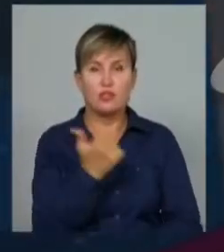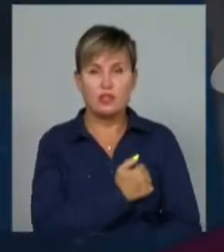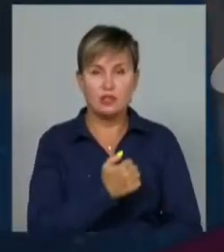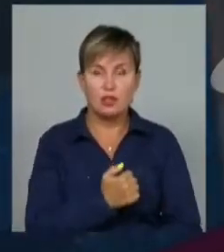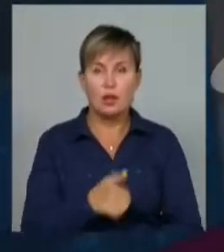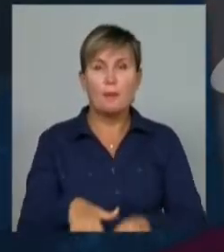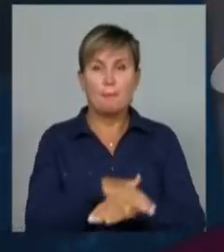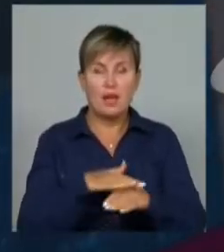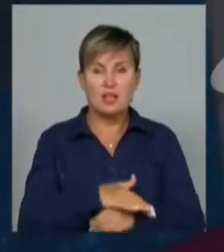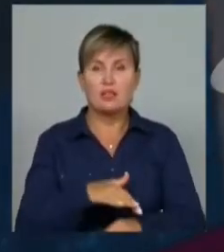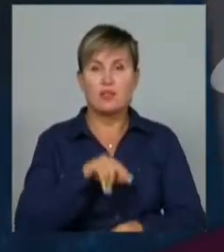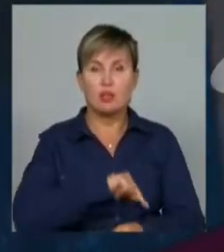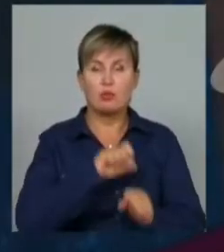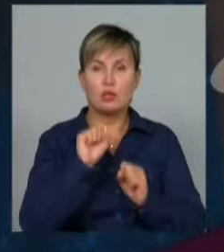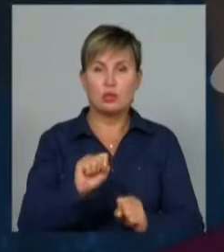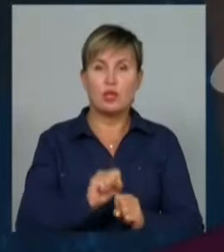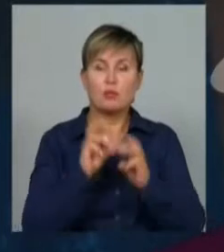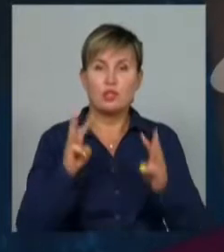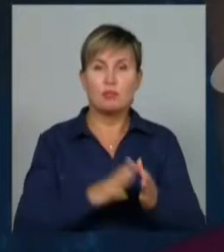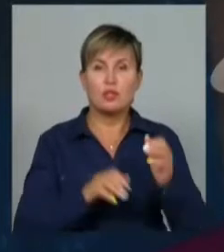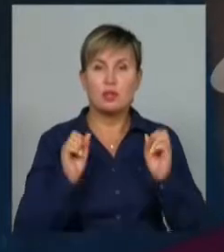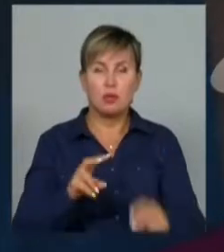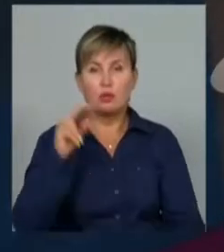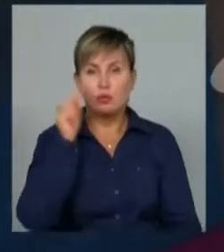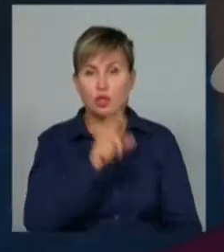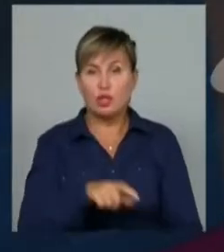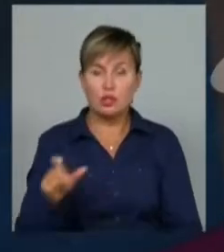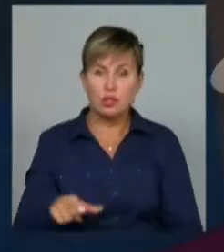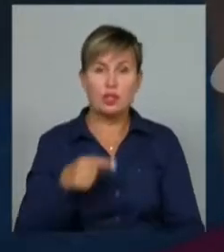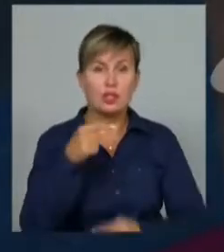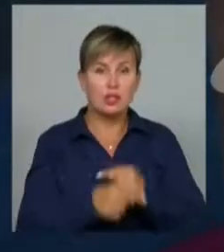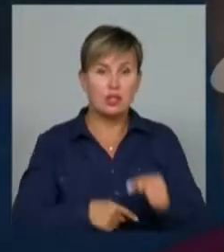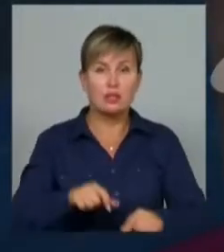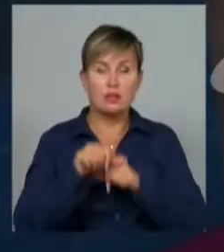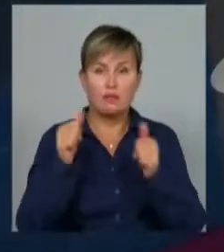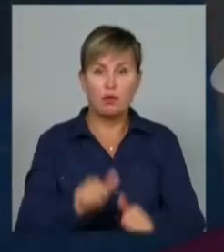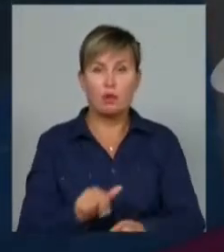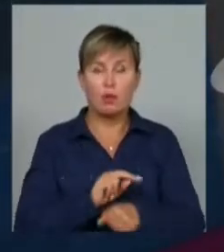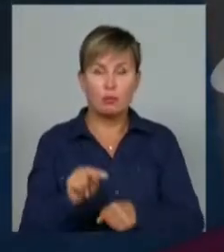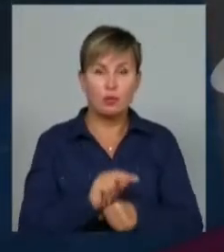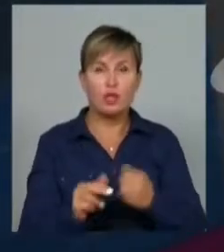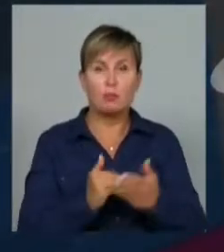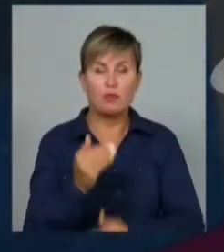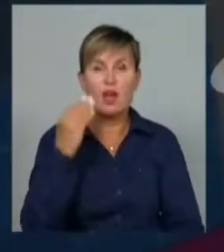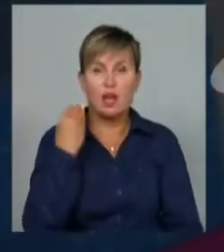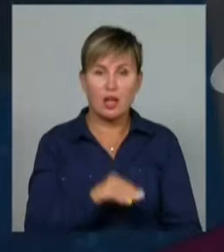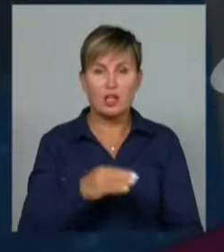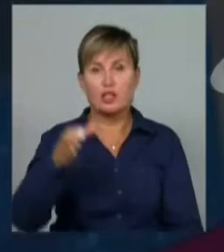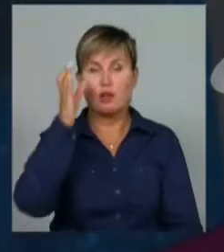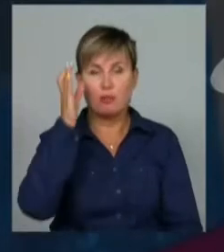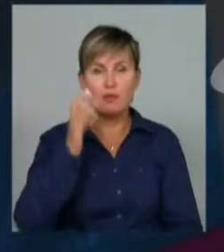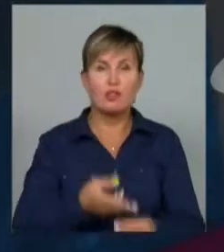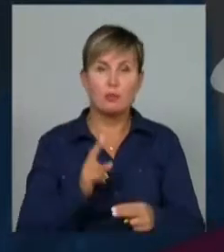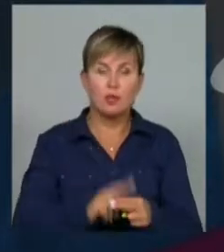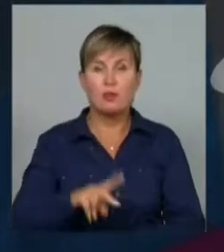массовая иммунизация обеспечит безопасность учащихся традиционная форма обучения повысит качество образования поскольку